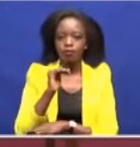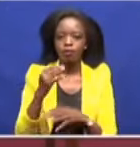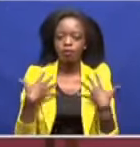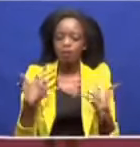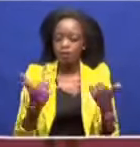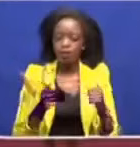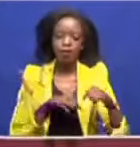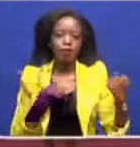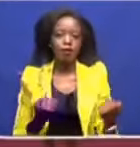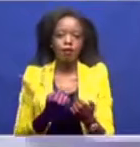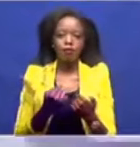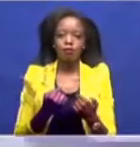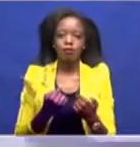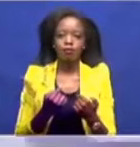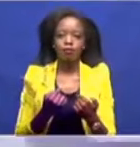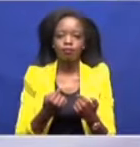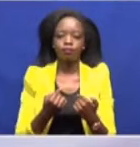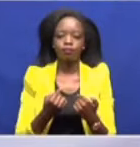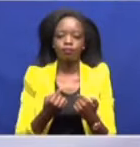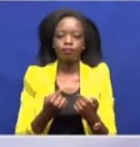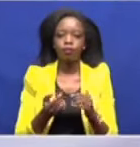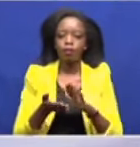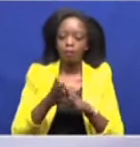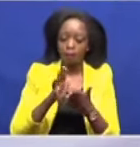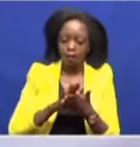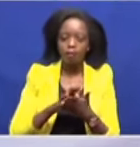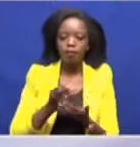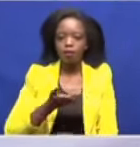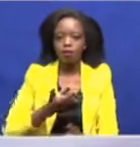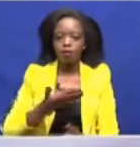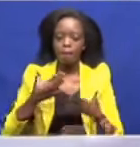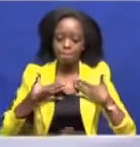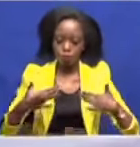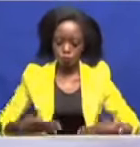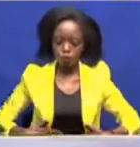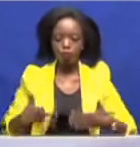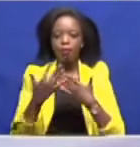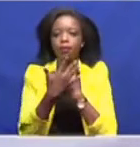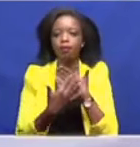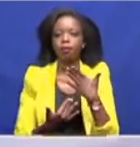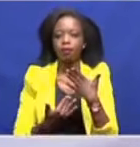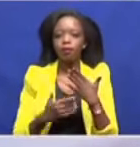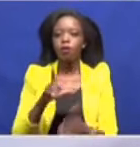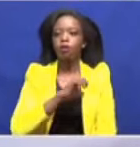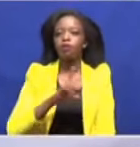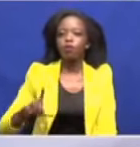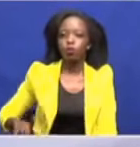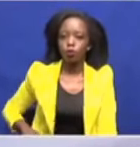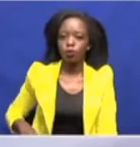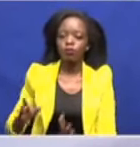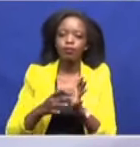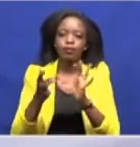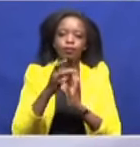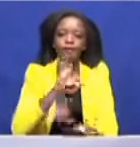Roho wako dhabihu hizi, na ili ziwe kwetu mwili na damu ya Bwana wetu Yesu